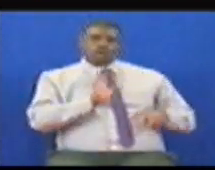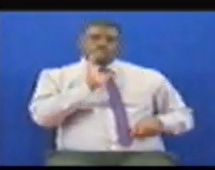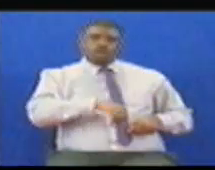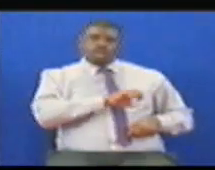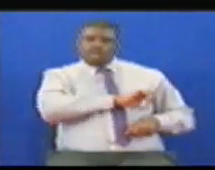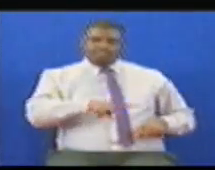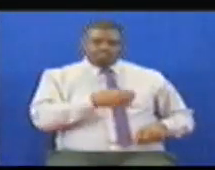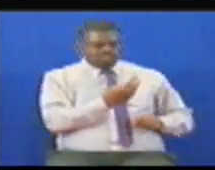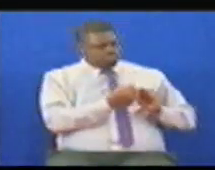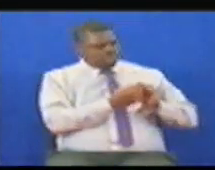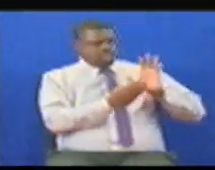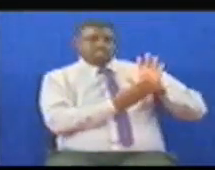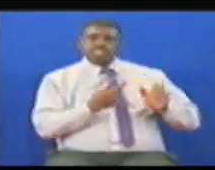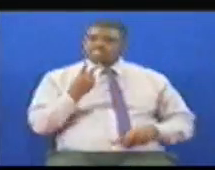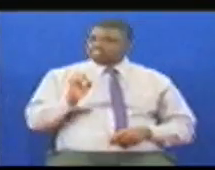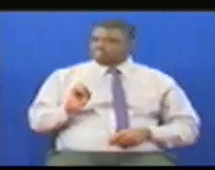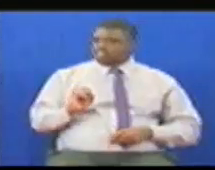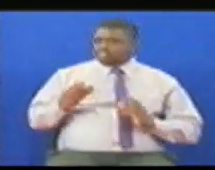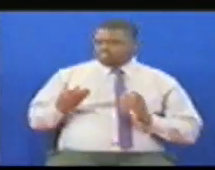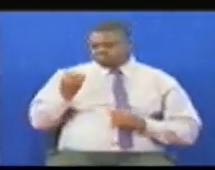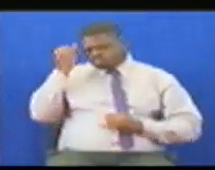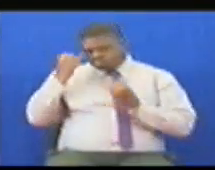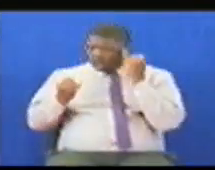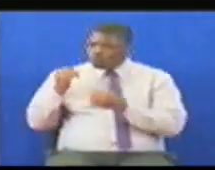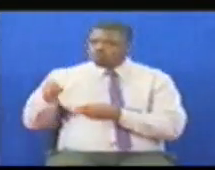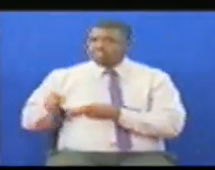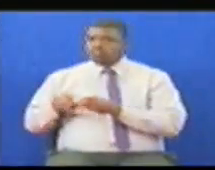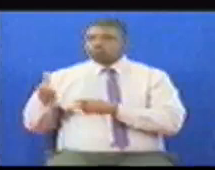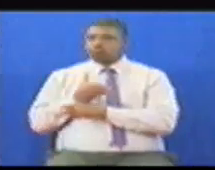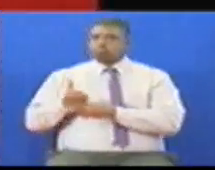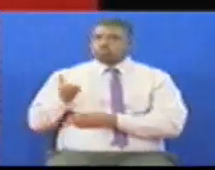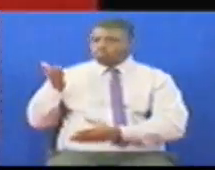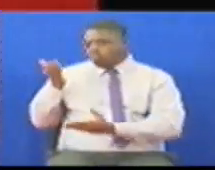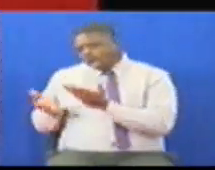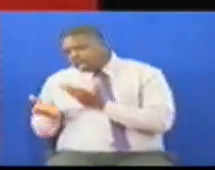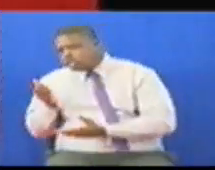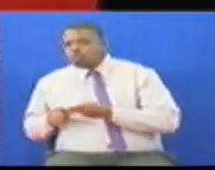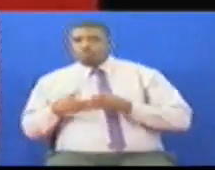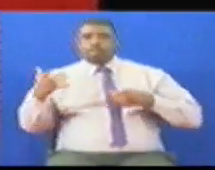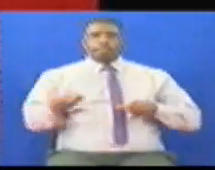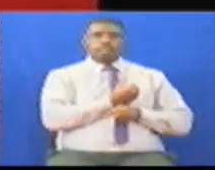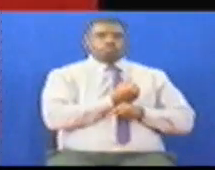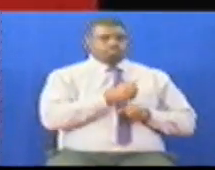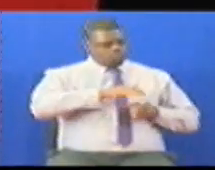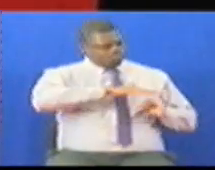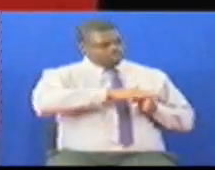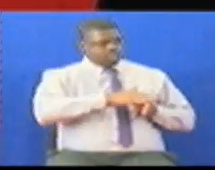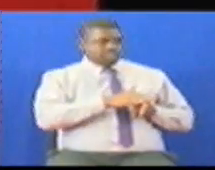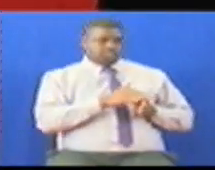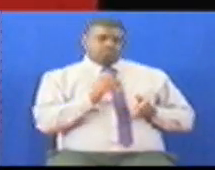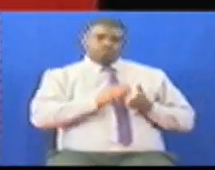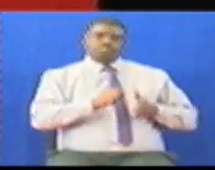2019-2020 pamoja na maoni ya kamati kuhusu makadirio ya mapato na matumizi ya ofisi hiyo kwa mwaka wa fedha